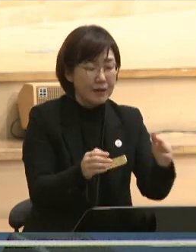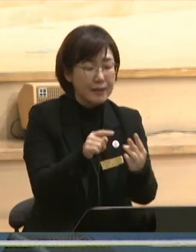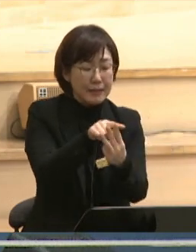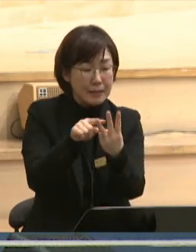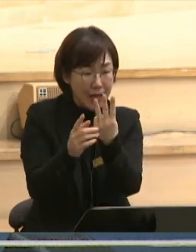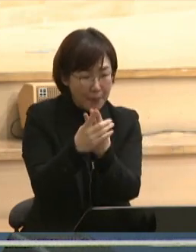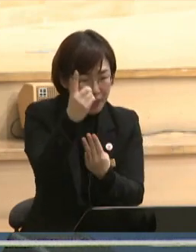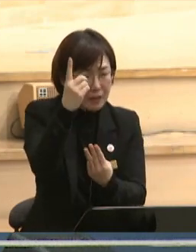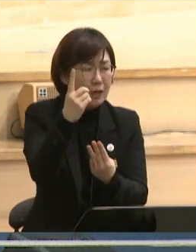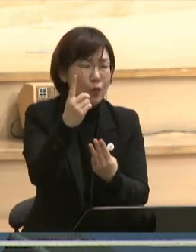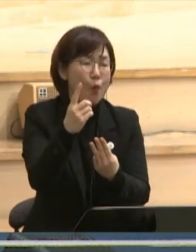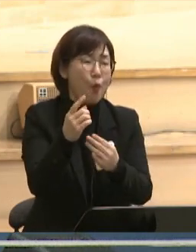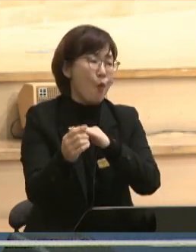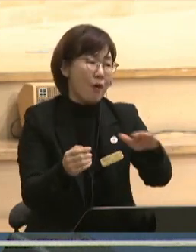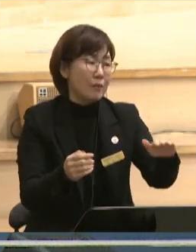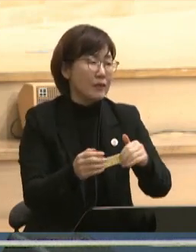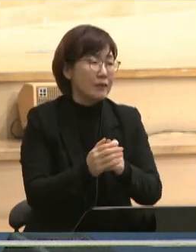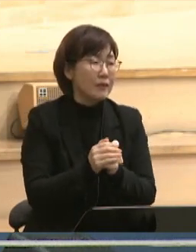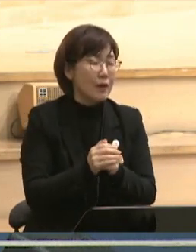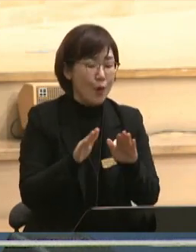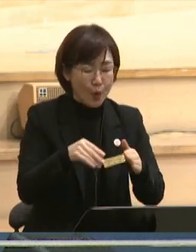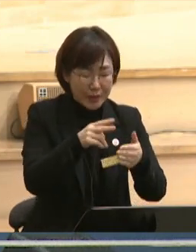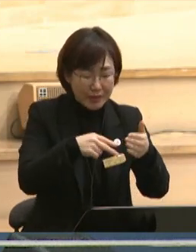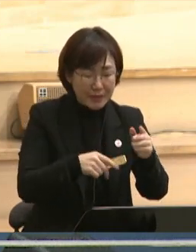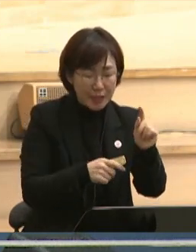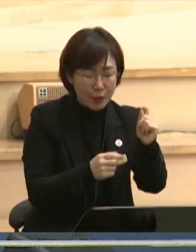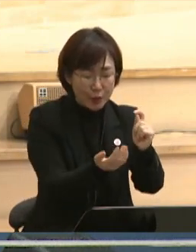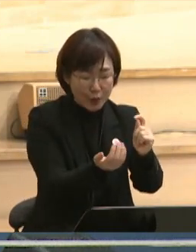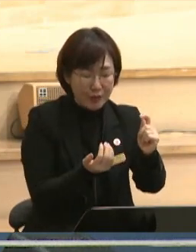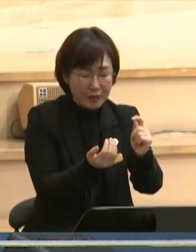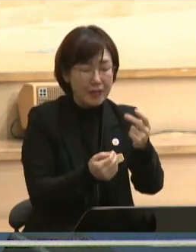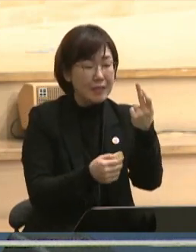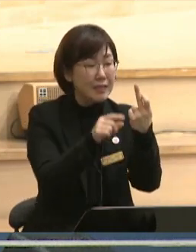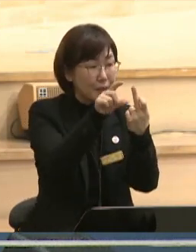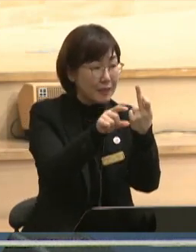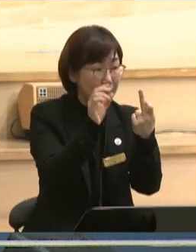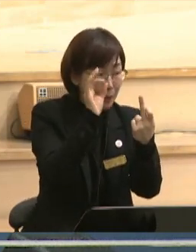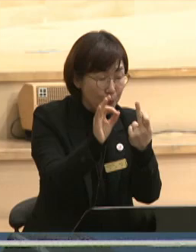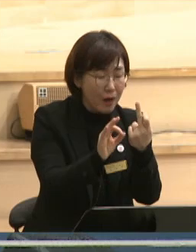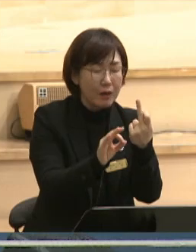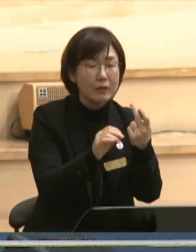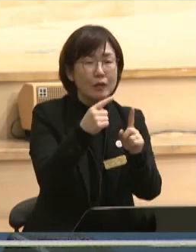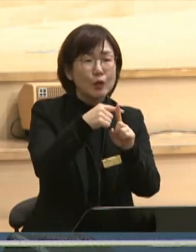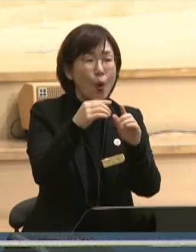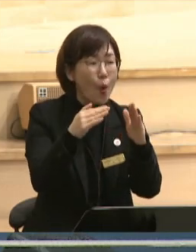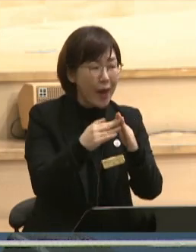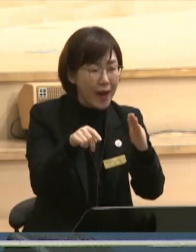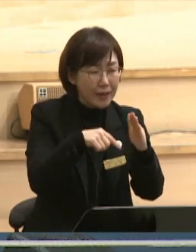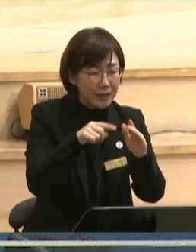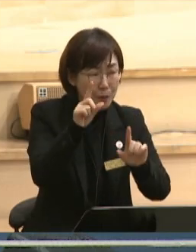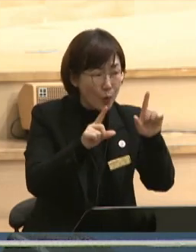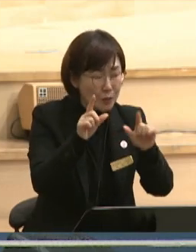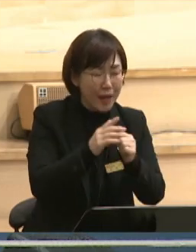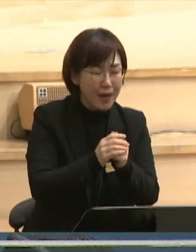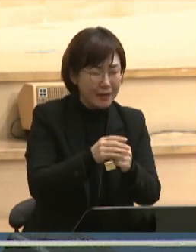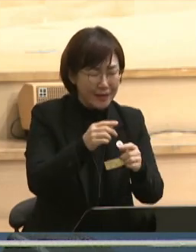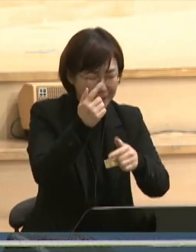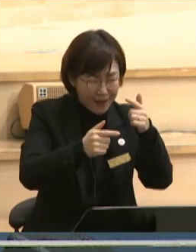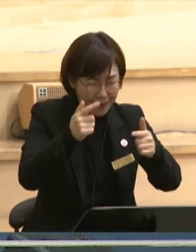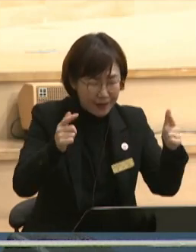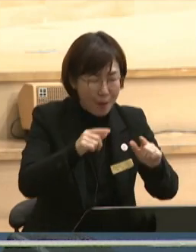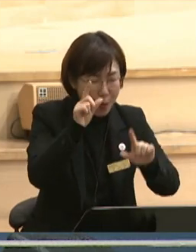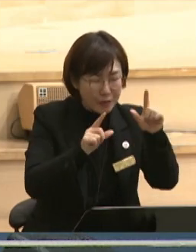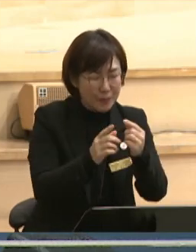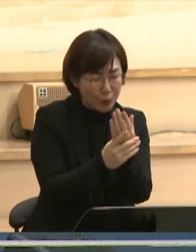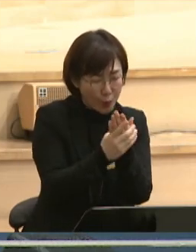삼위일체도 넘어섭니다 오늘 우리가 읽은이 고린도전서 12장을 보면 교회의 다양성과 통일성에 대해서 이야기를